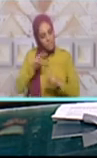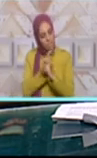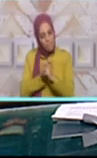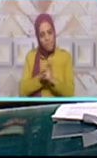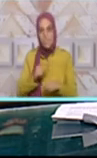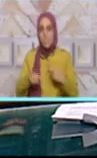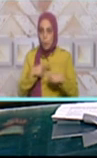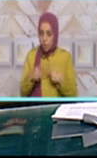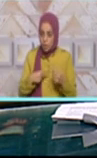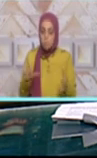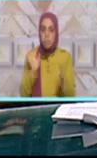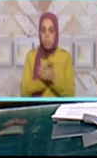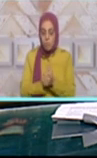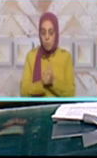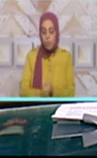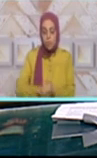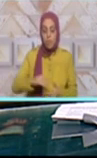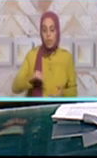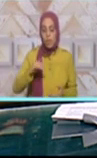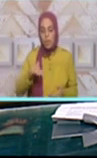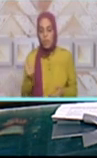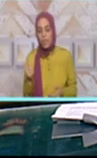الفاصل زي ما وعدناكم زميلي العزيز خالد سعد